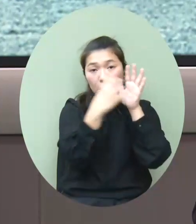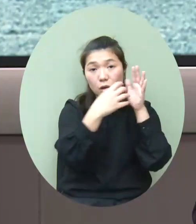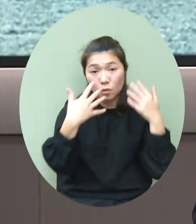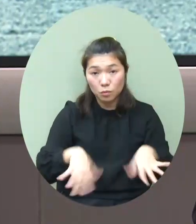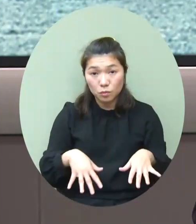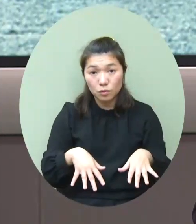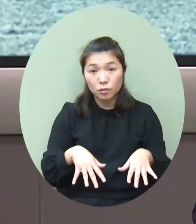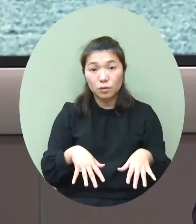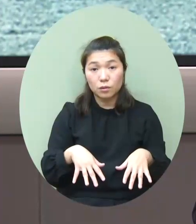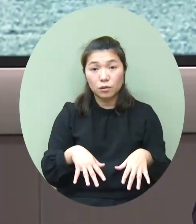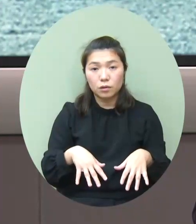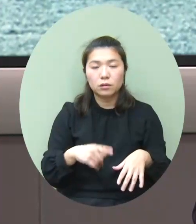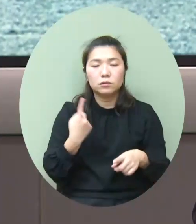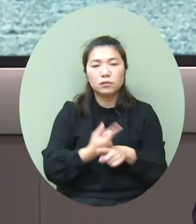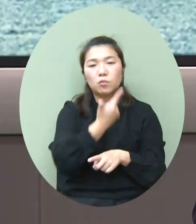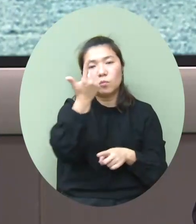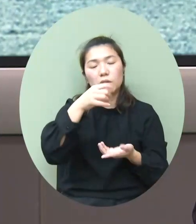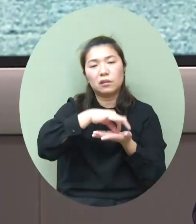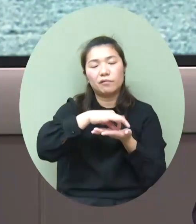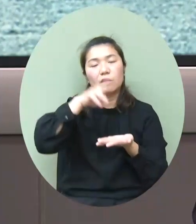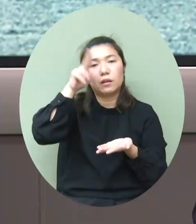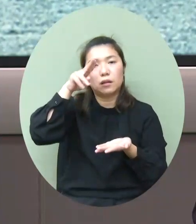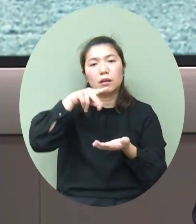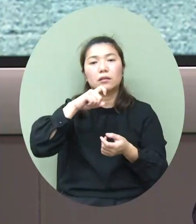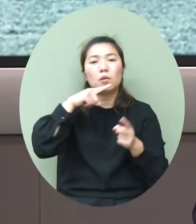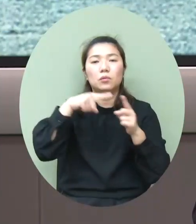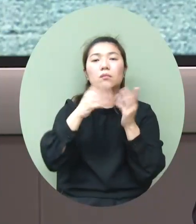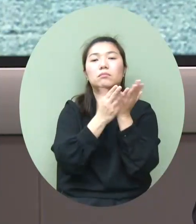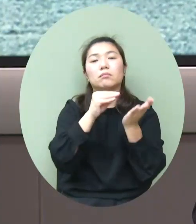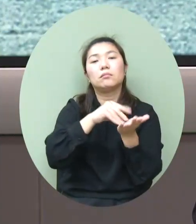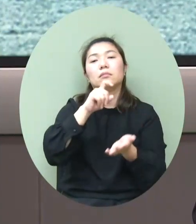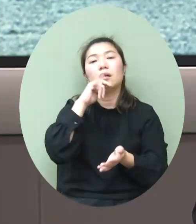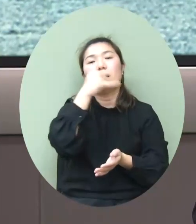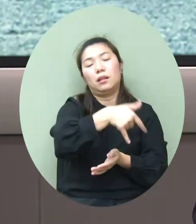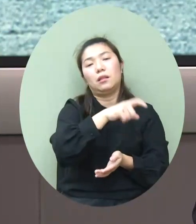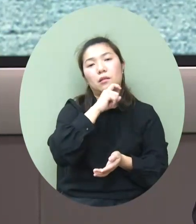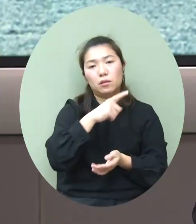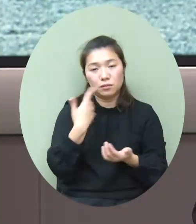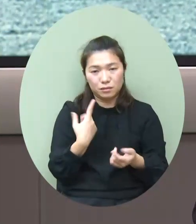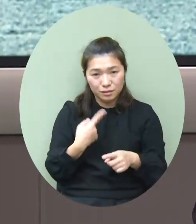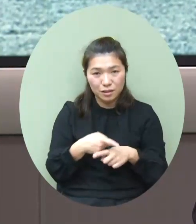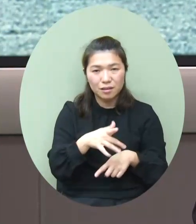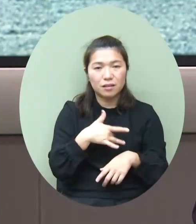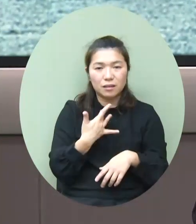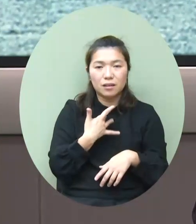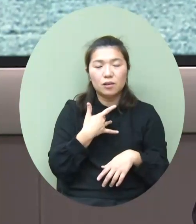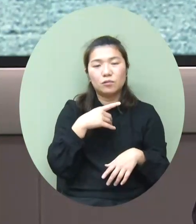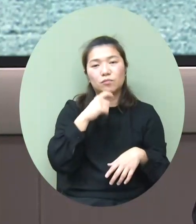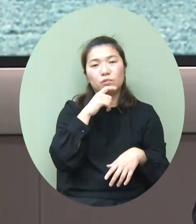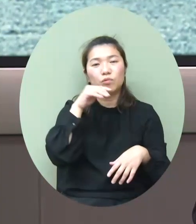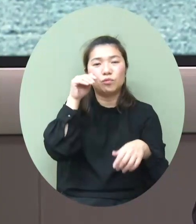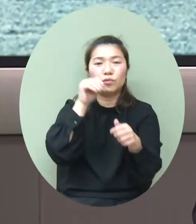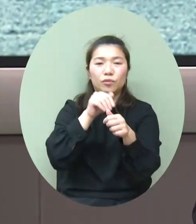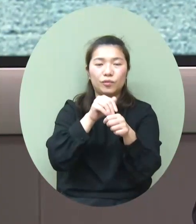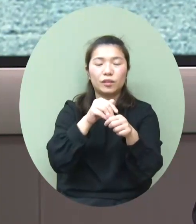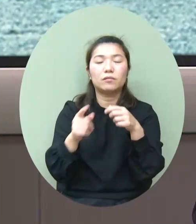如果他们扫描了城市大部分的场所，每天也有个案，所以发